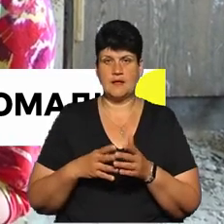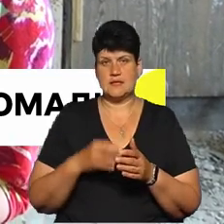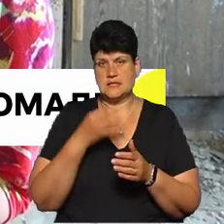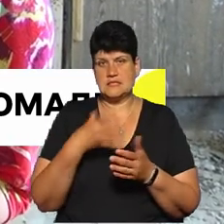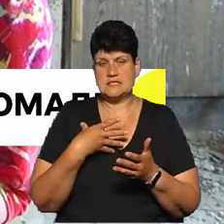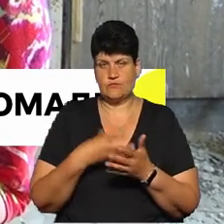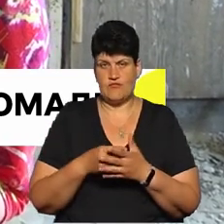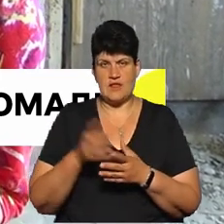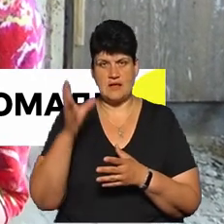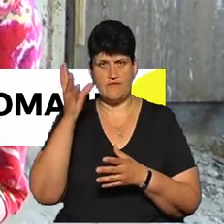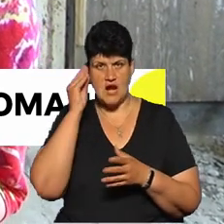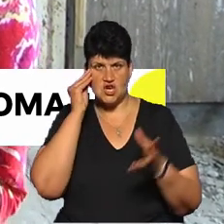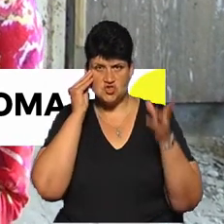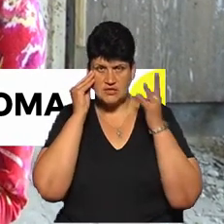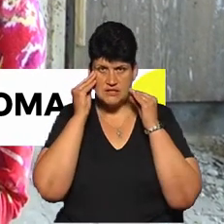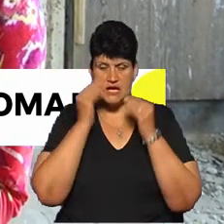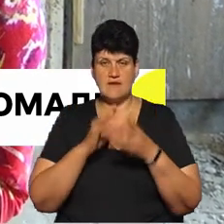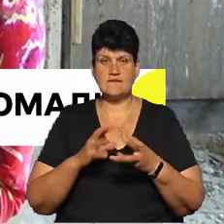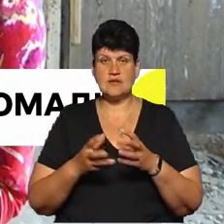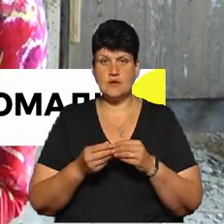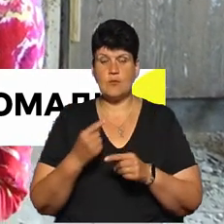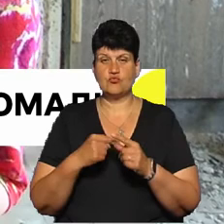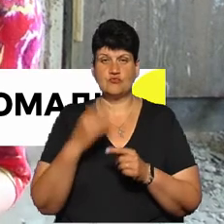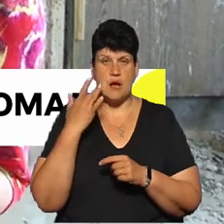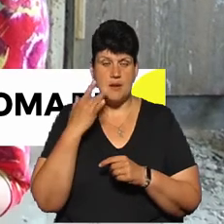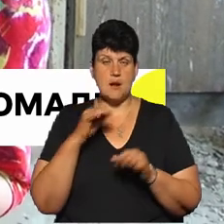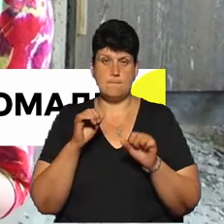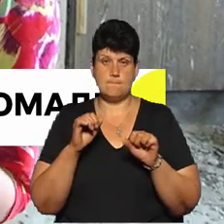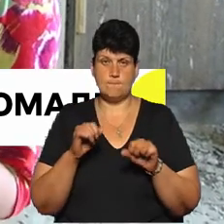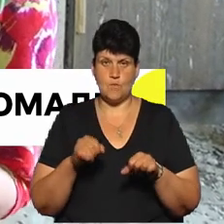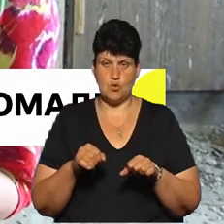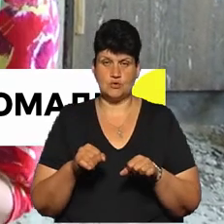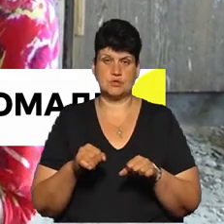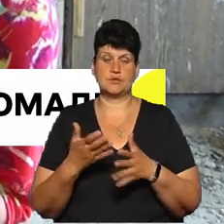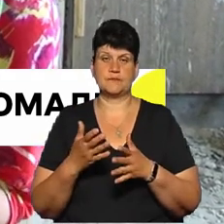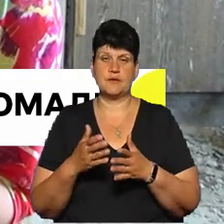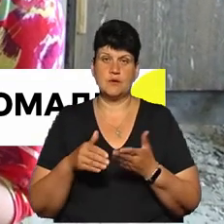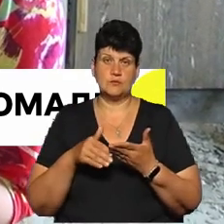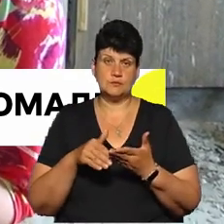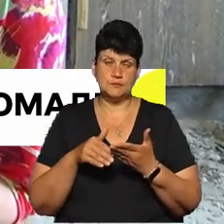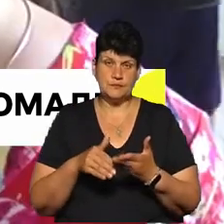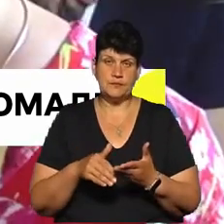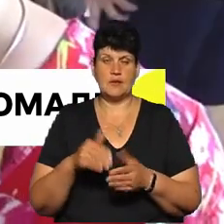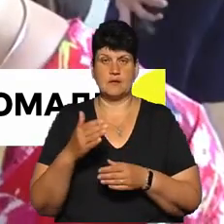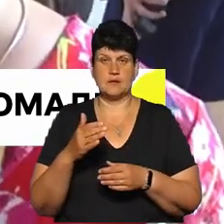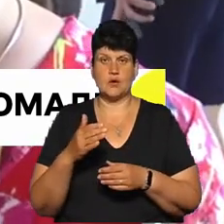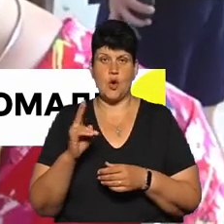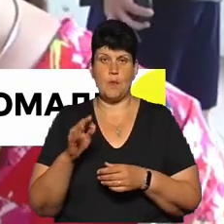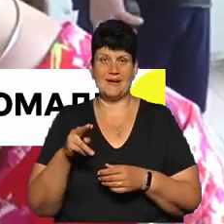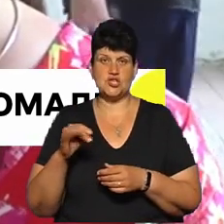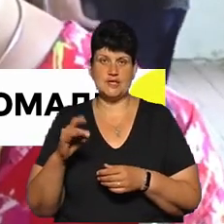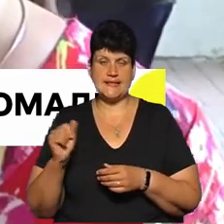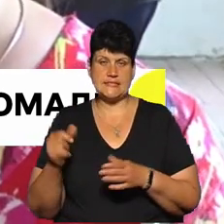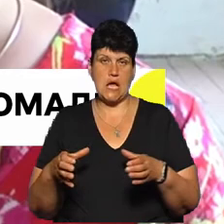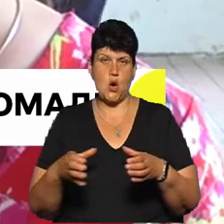висновки. І тоді, повернувшись до Америки, вони зможуть фандрейзити на допомогу Копичинецькій громаді. Тетяна Шевчук